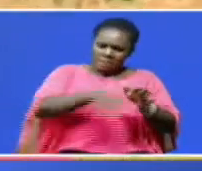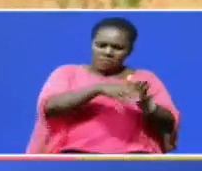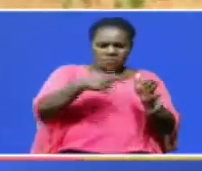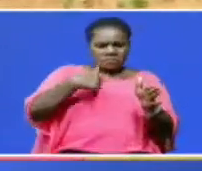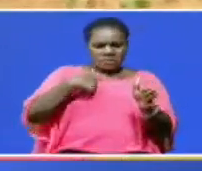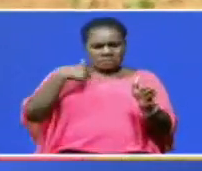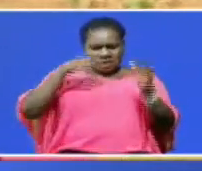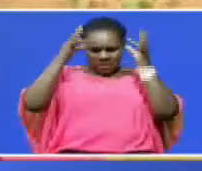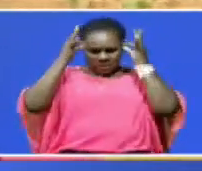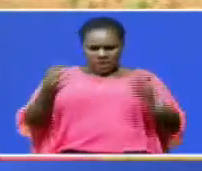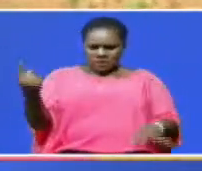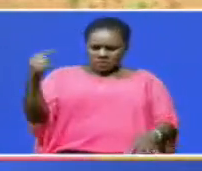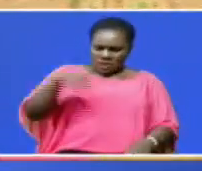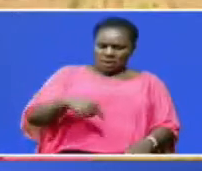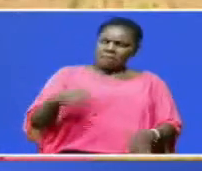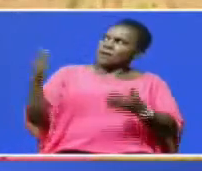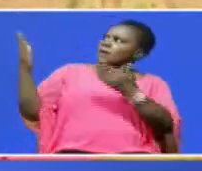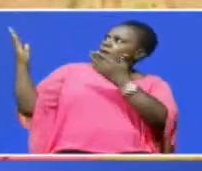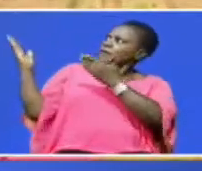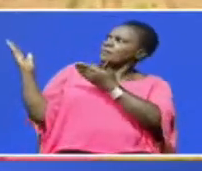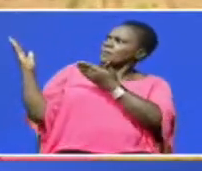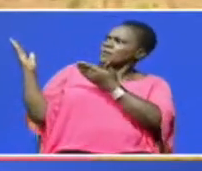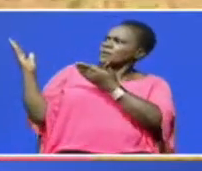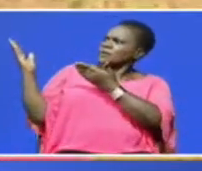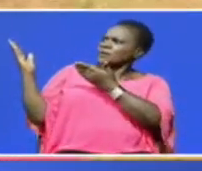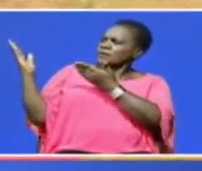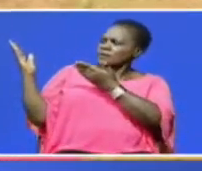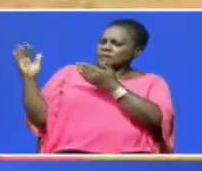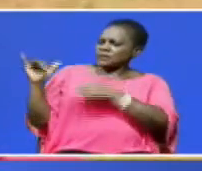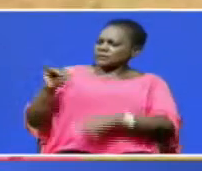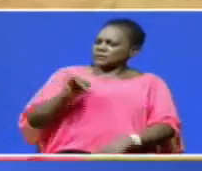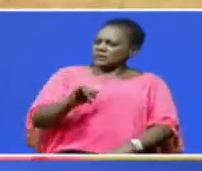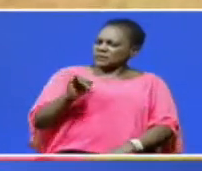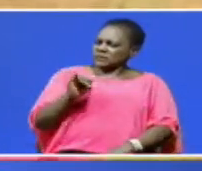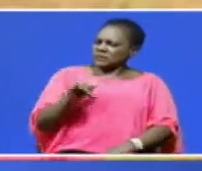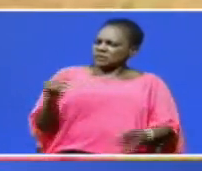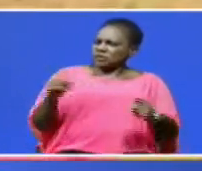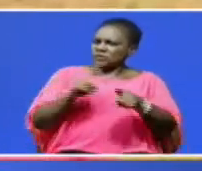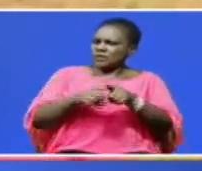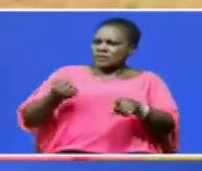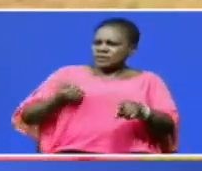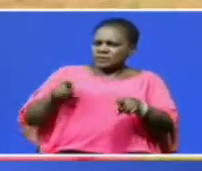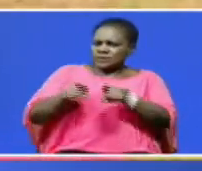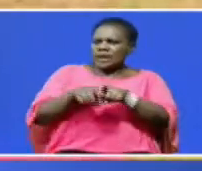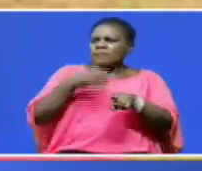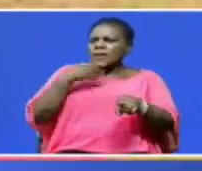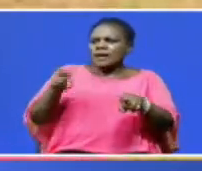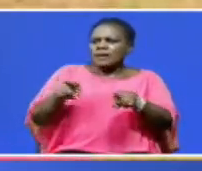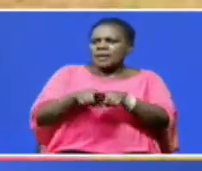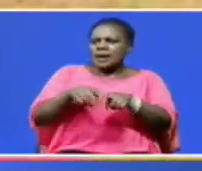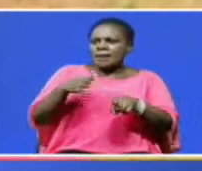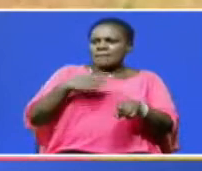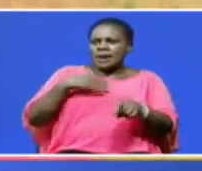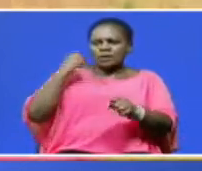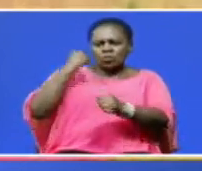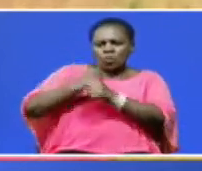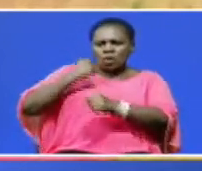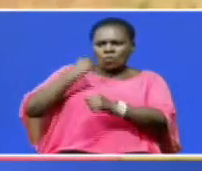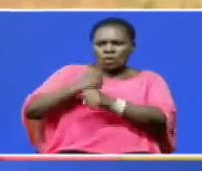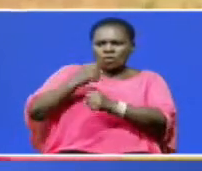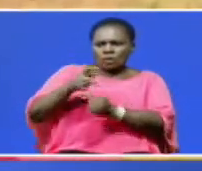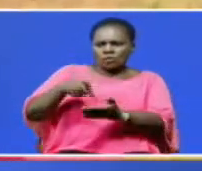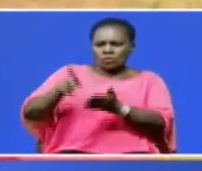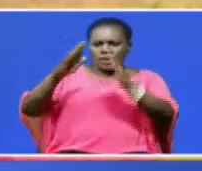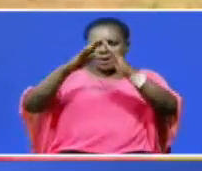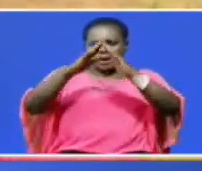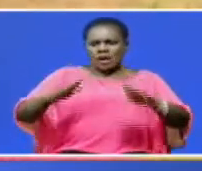huku. Tukakuja huku, tukakaka. Sistangu na bradangu, akaza tukufanya kazi na kulipa nyumba